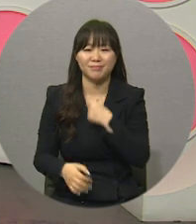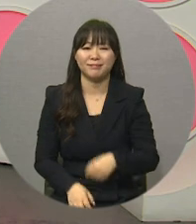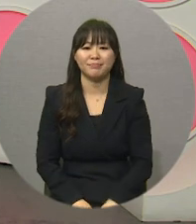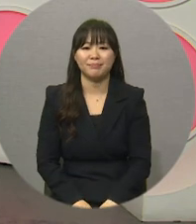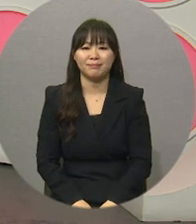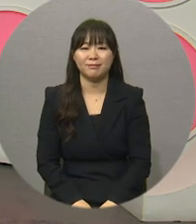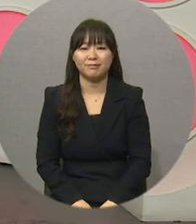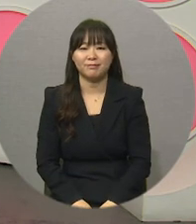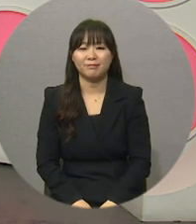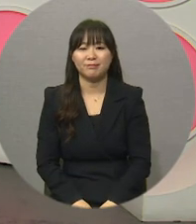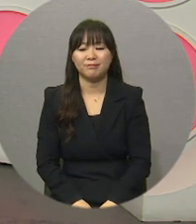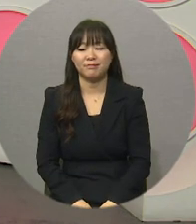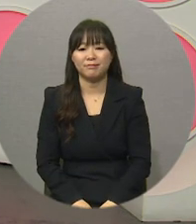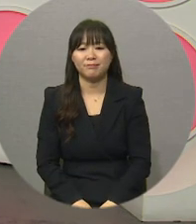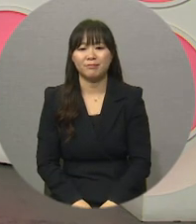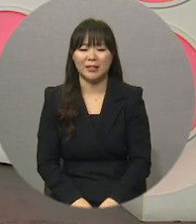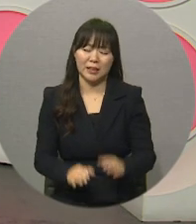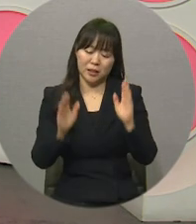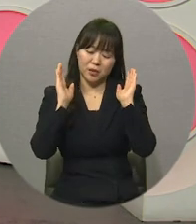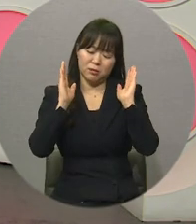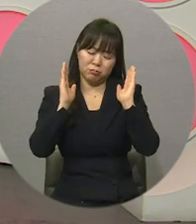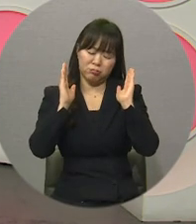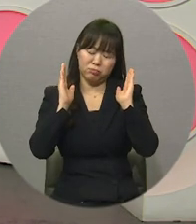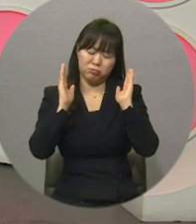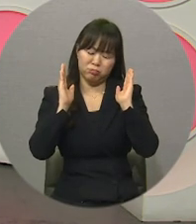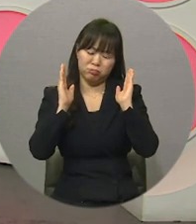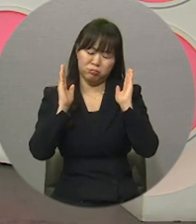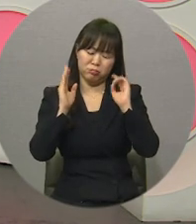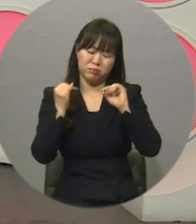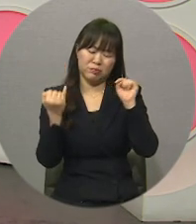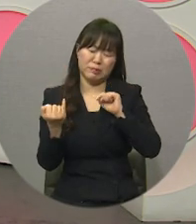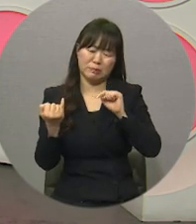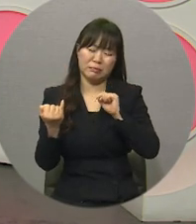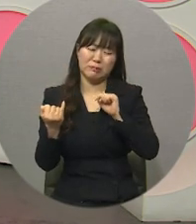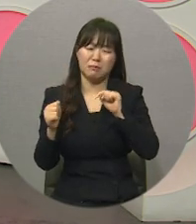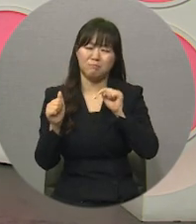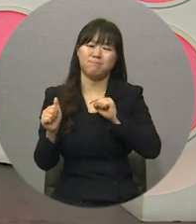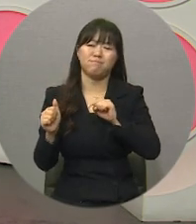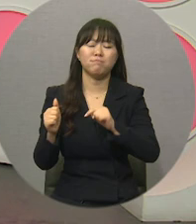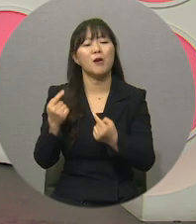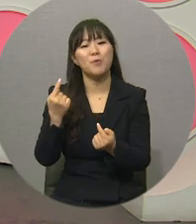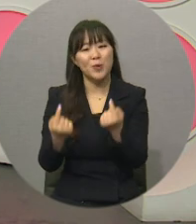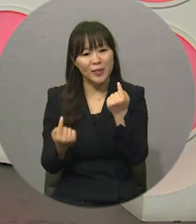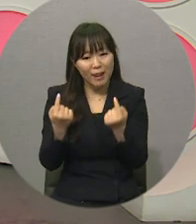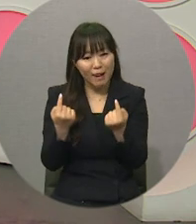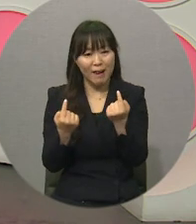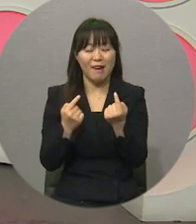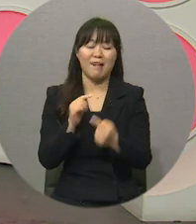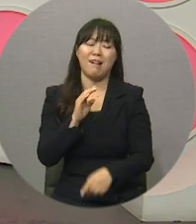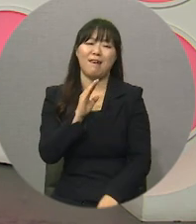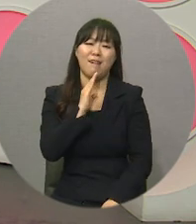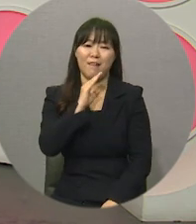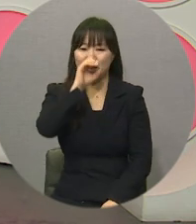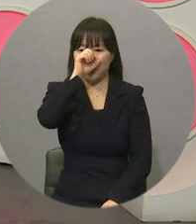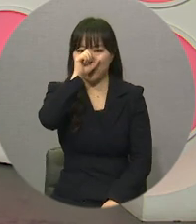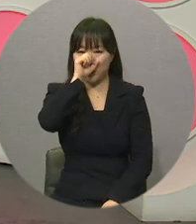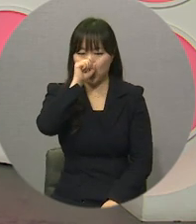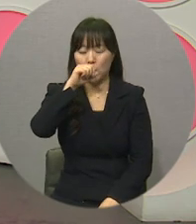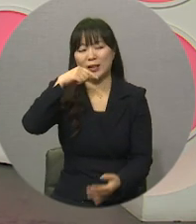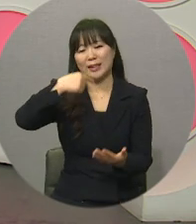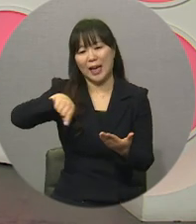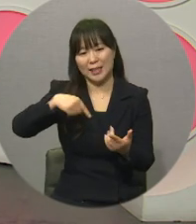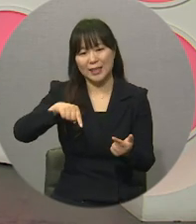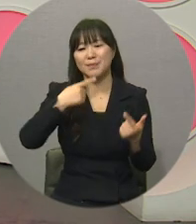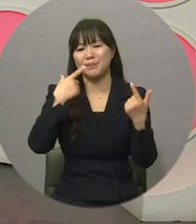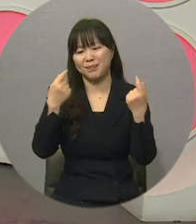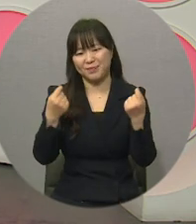싶었습니다. 자, 공부하라고 백 번, 천 번 말하는 것보다도 정말 좋은